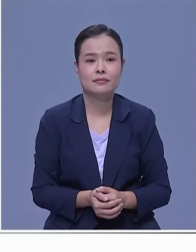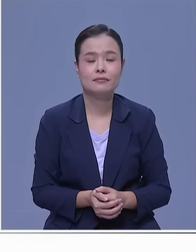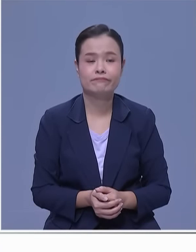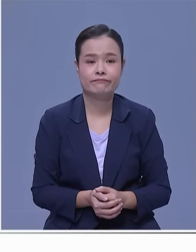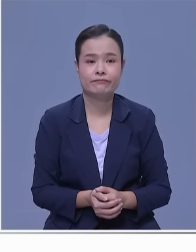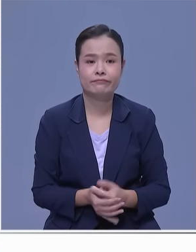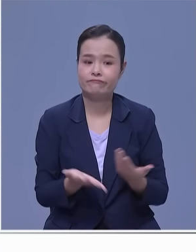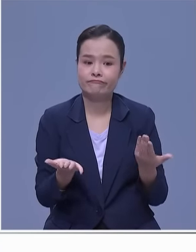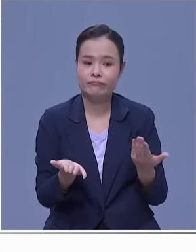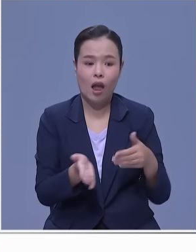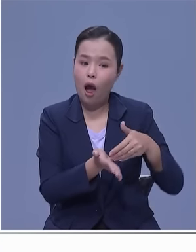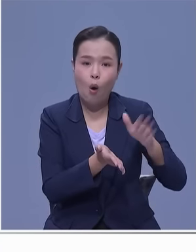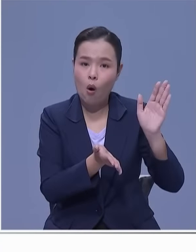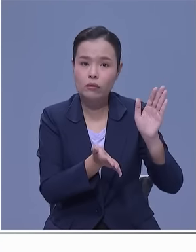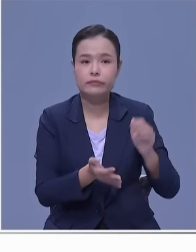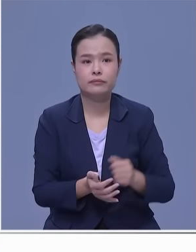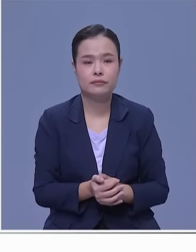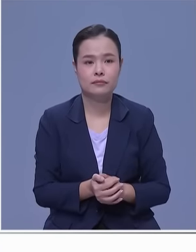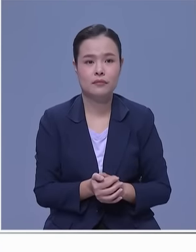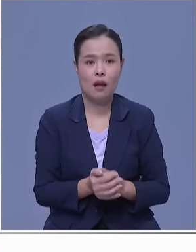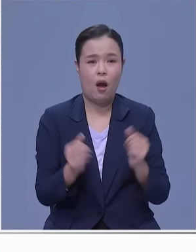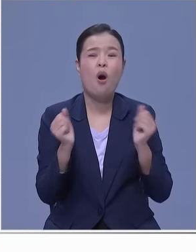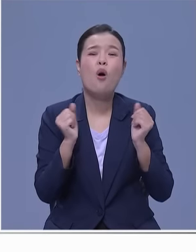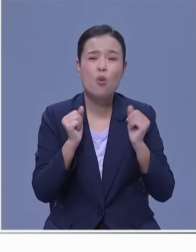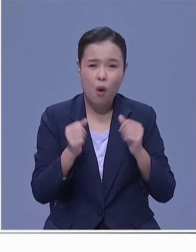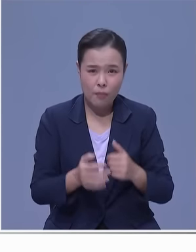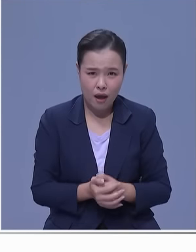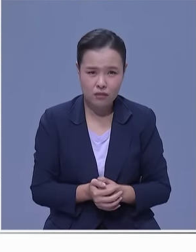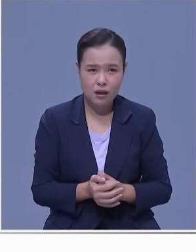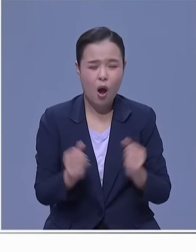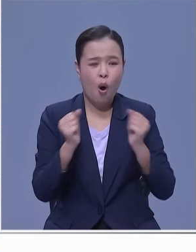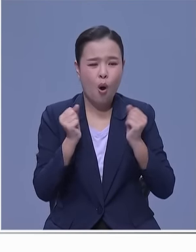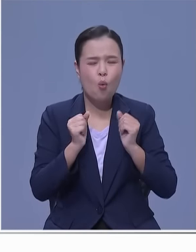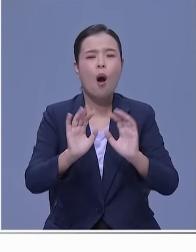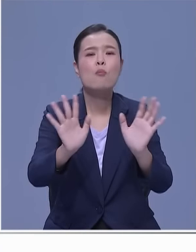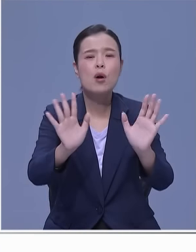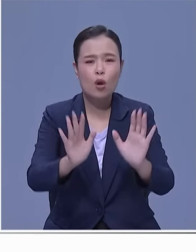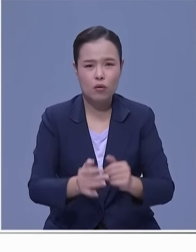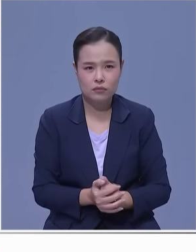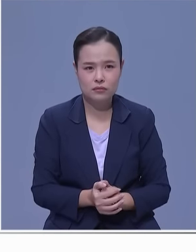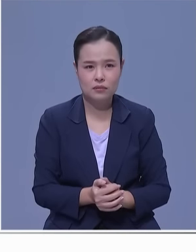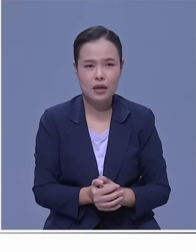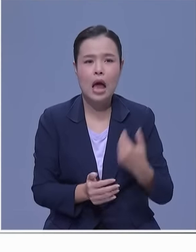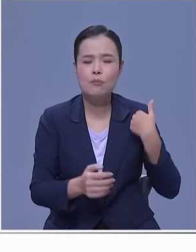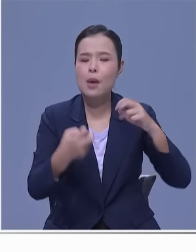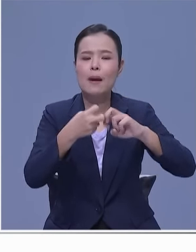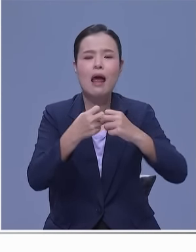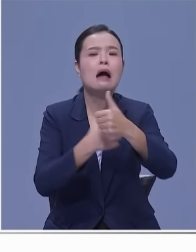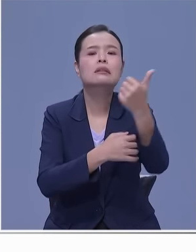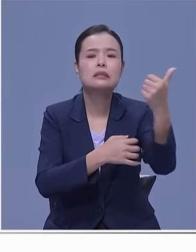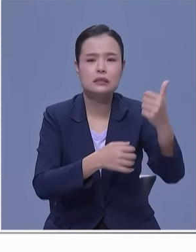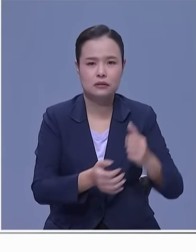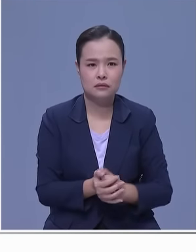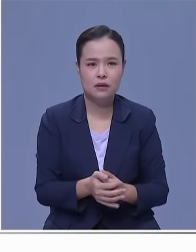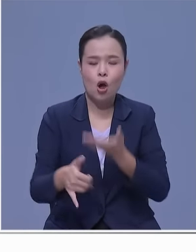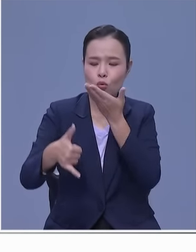แล้วก็จะเอาออกกลัวมากเกินไปหรือเปล่าคือไม่ต้องไปกลัวมากหรอกเพราะว่าเดี๋ยวมันก็มีเรื่องอื่นต่อให้ไม่ใช่เรื่